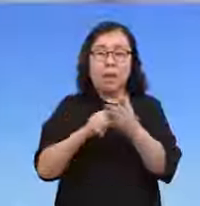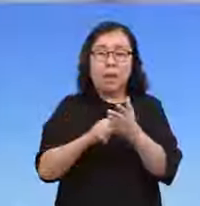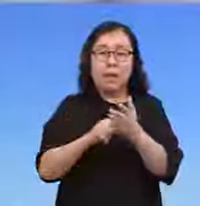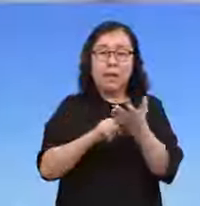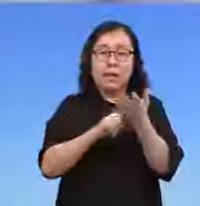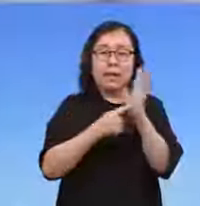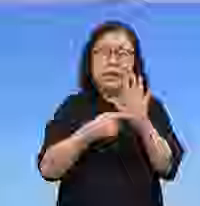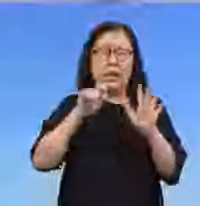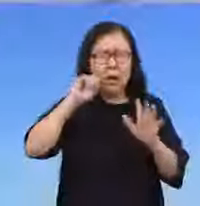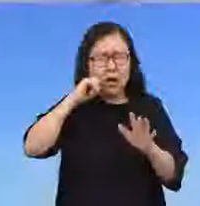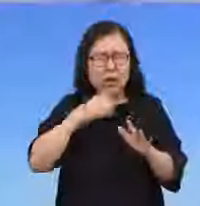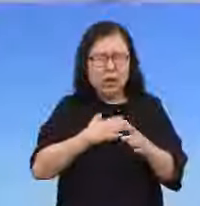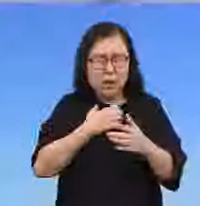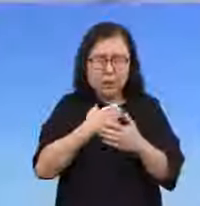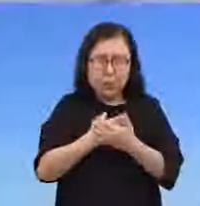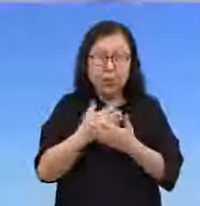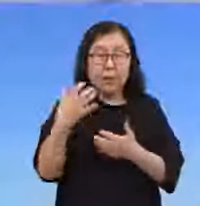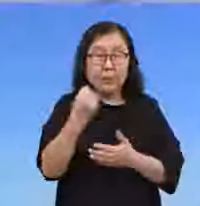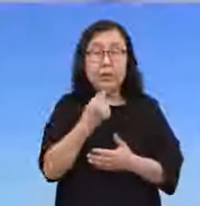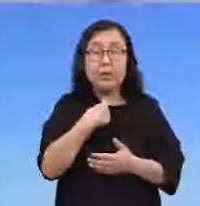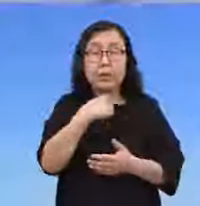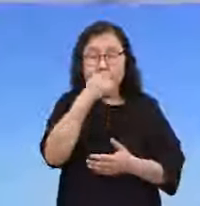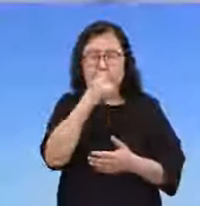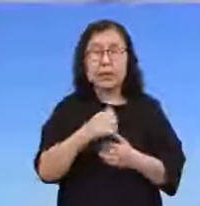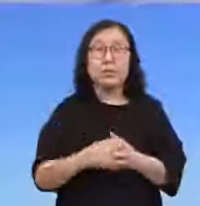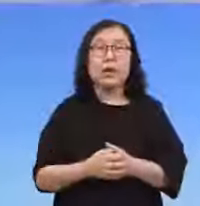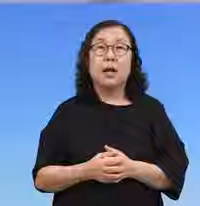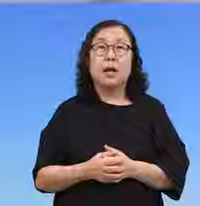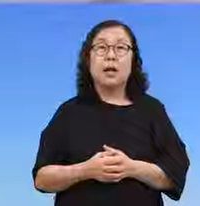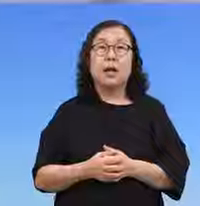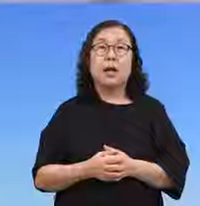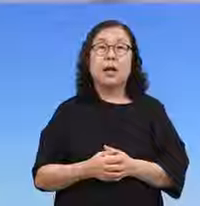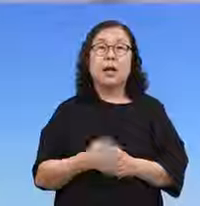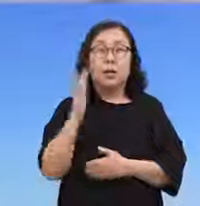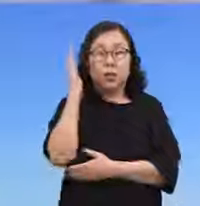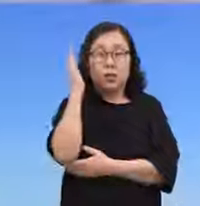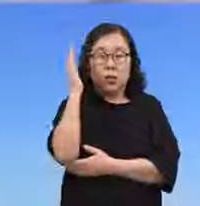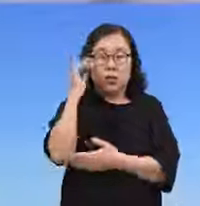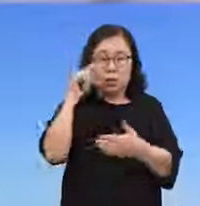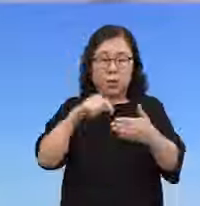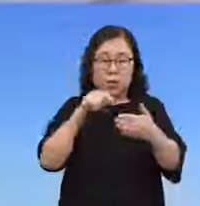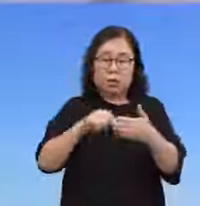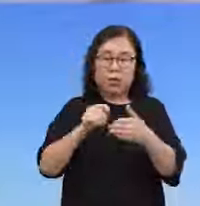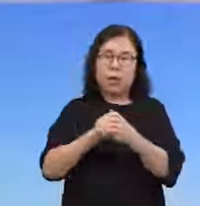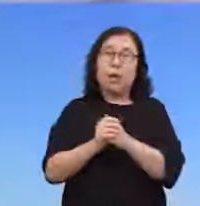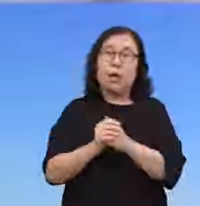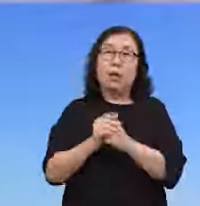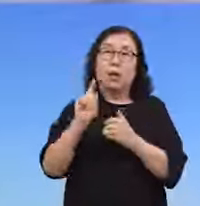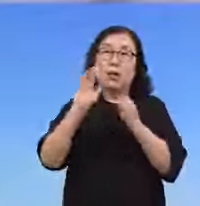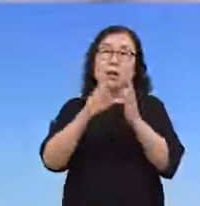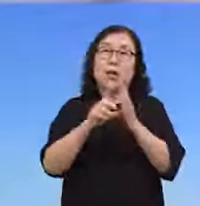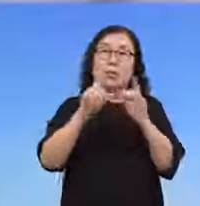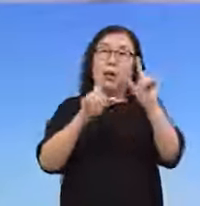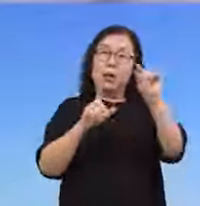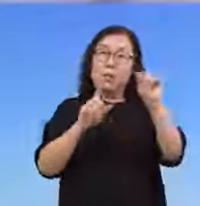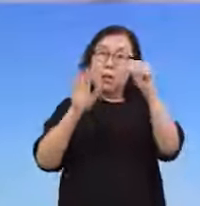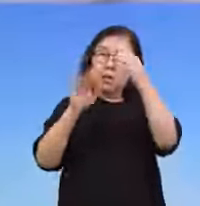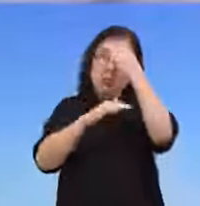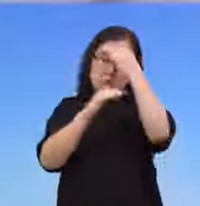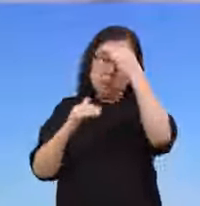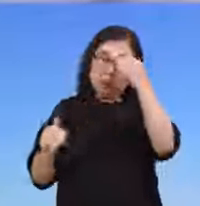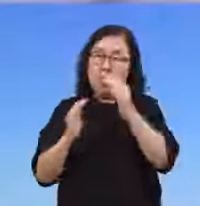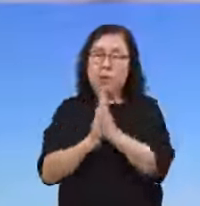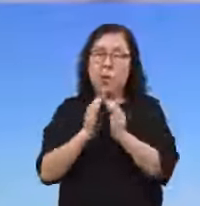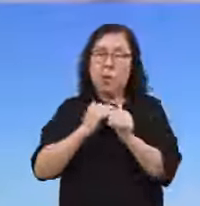어려운 벅찬 감격으로 빠졌던 적이 있습니다. 그게 뭐냐 하니까요, 그 설교 가운데 이제 아마 그때가 1만 수도